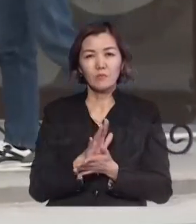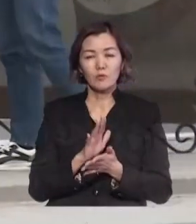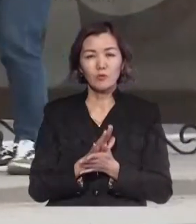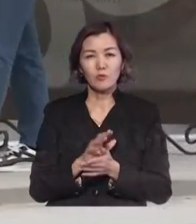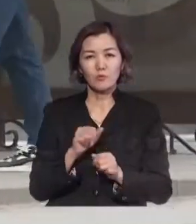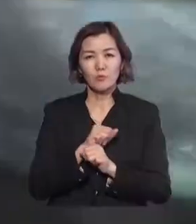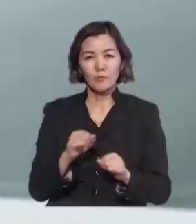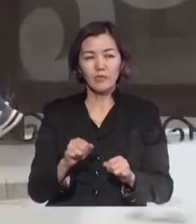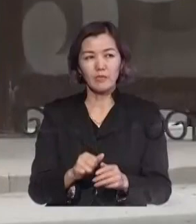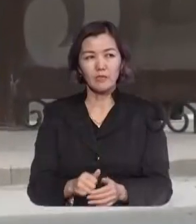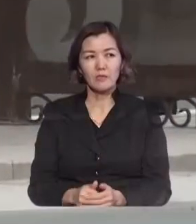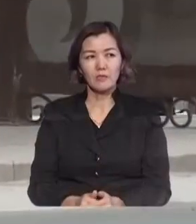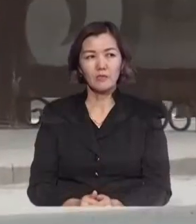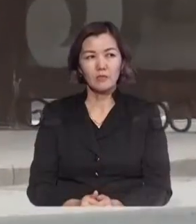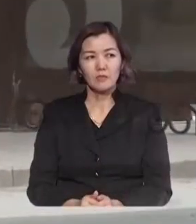Ау.